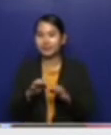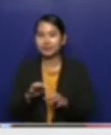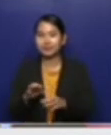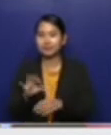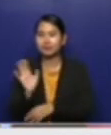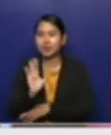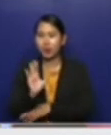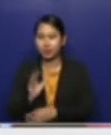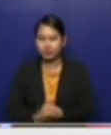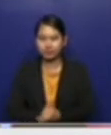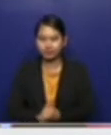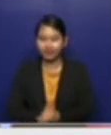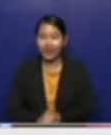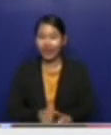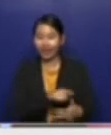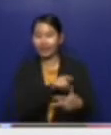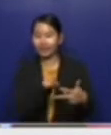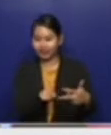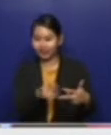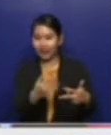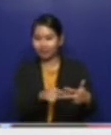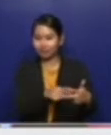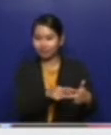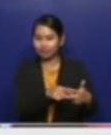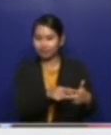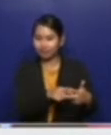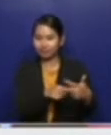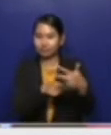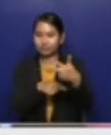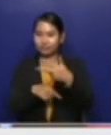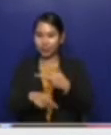านี้แหละไปนำสู่การปฏิบัติ